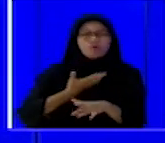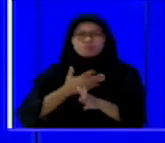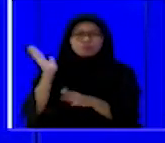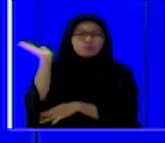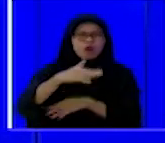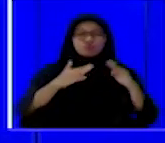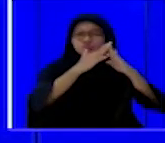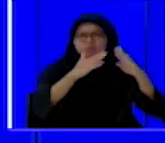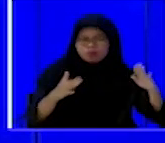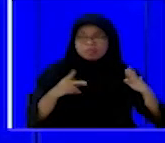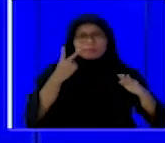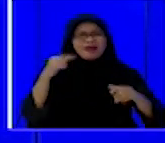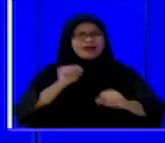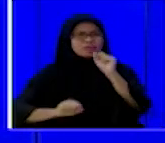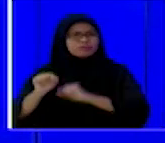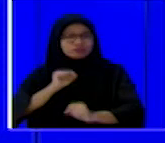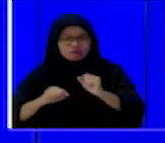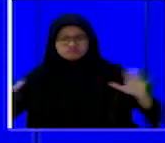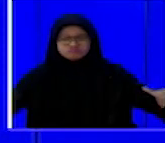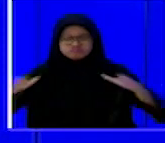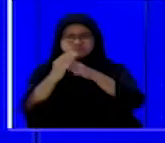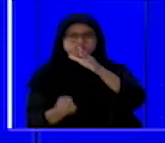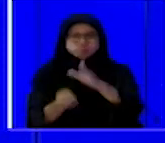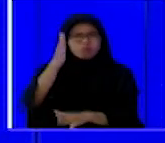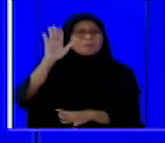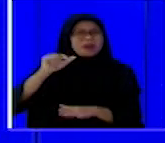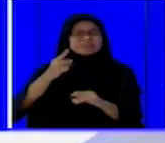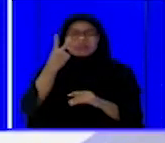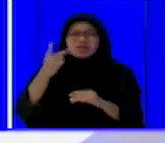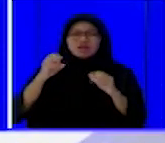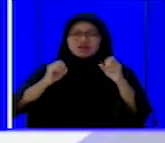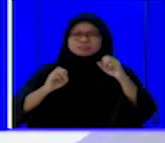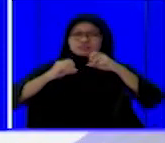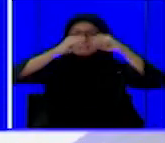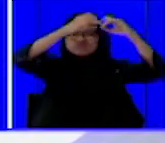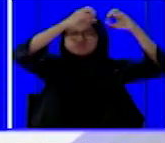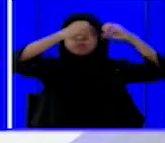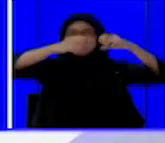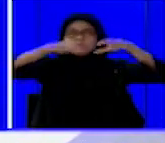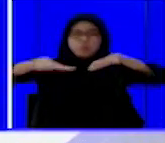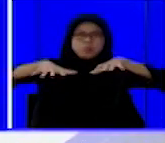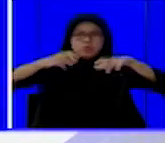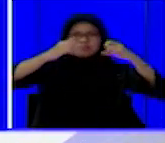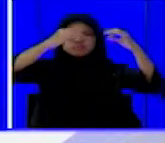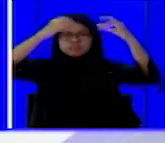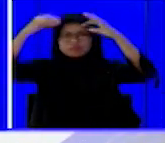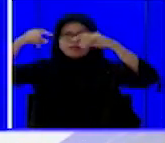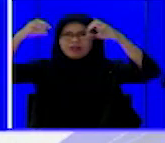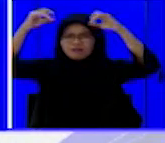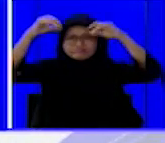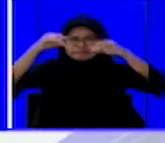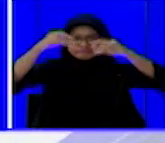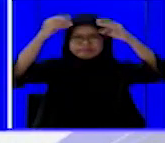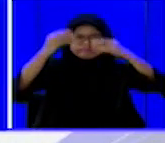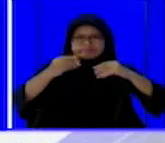rumahnya. Sementara itu, aktivitas Gunung Merapi masih menunjukkan peningkatan guguran dan kegempaan tinggi.